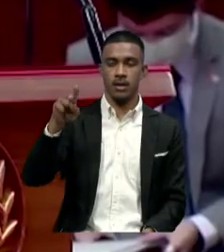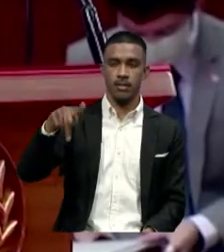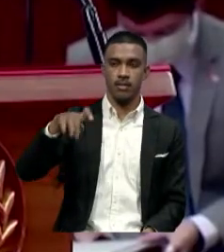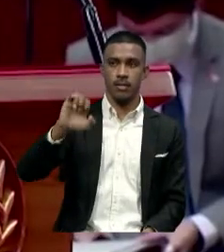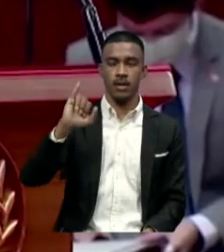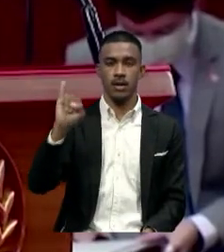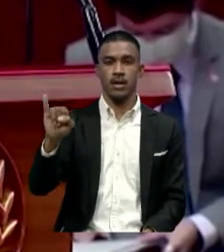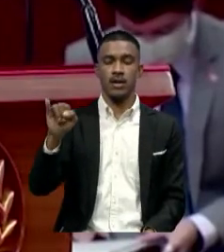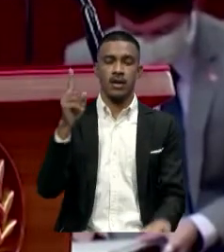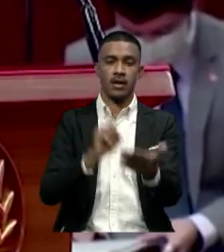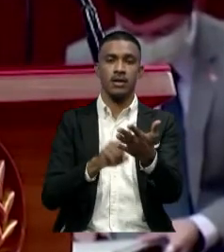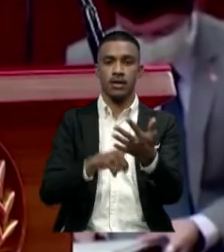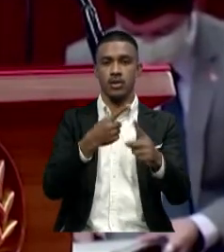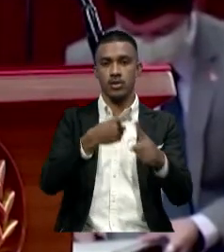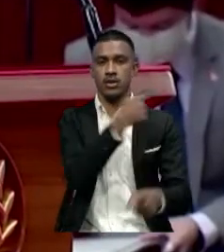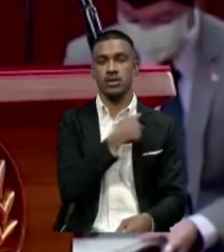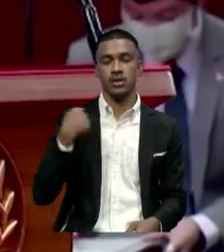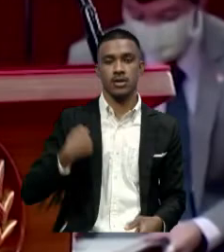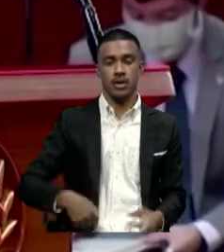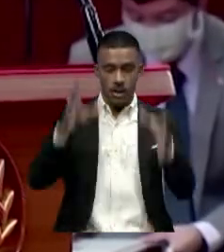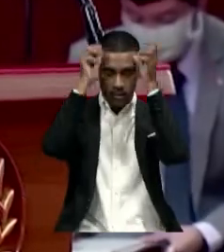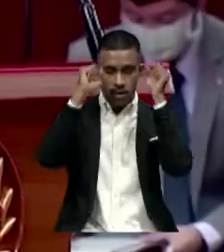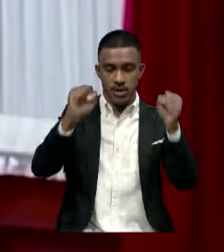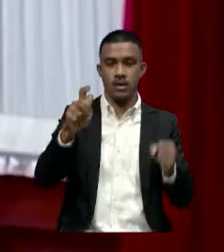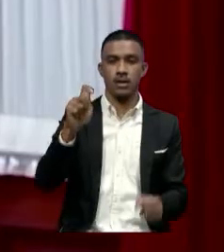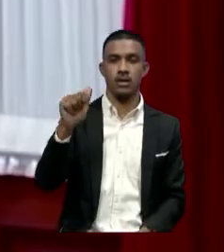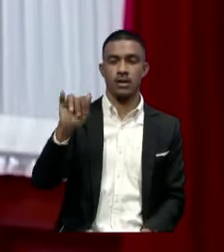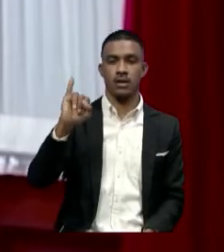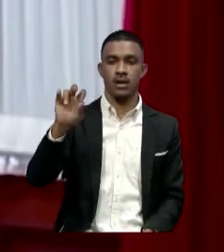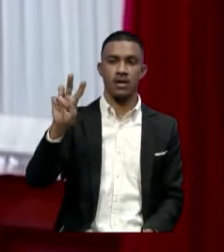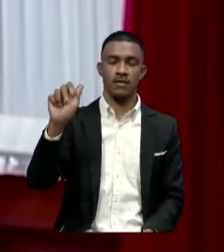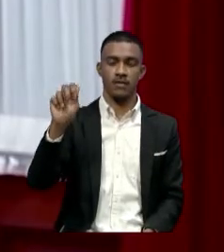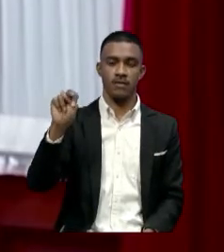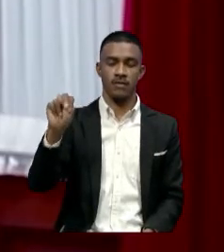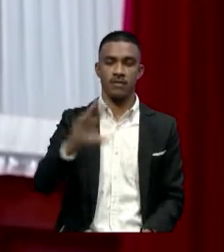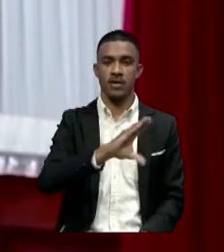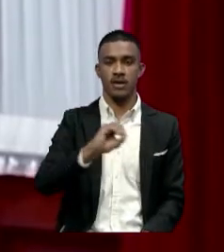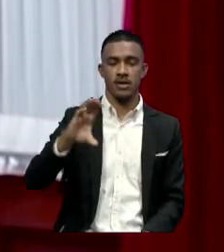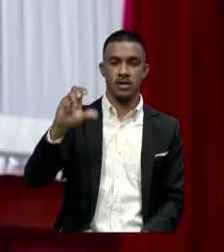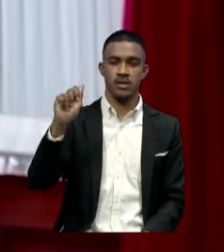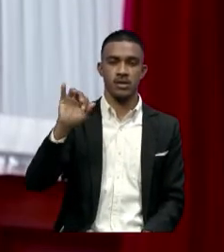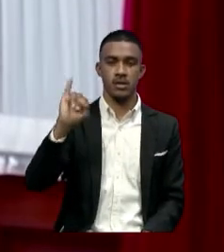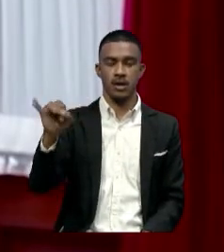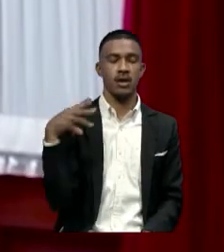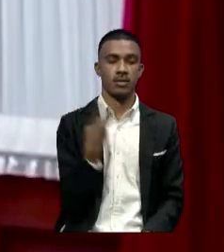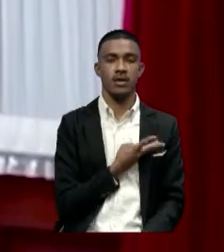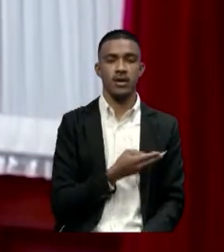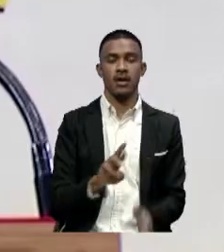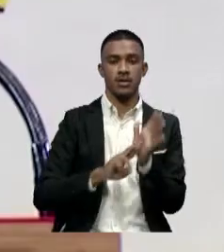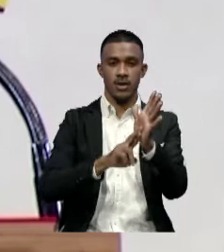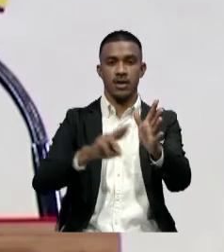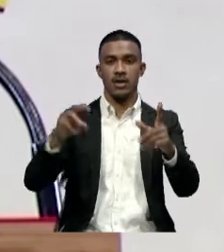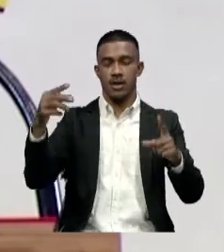Durante entrevista coletiva ao presidente de Taiwan, Tsai Ing-wen, Pelosi afirma, a minha respeita ba política china, a